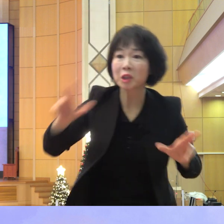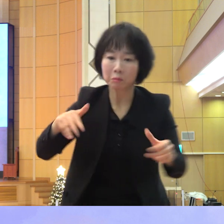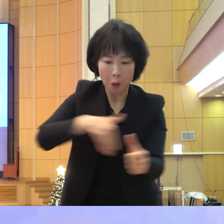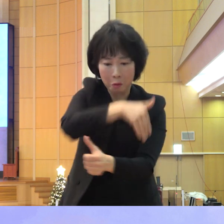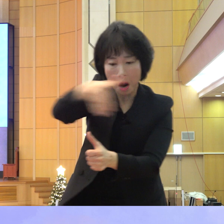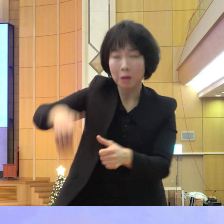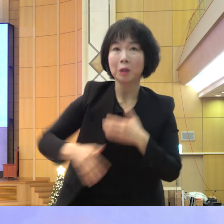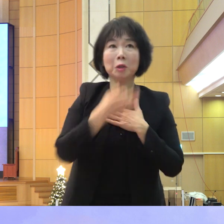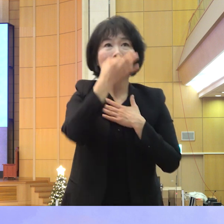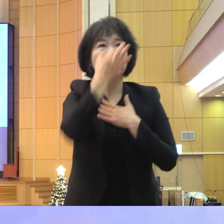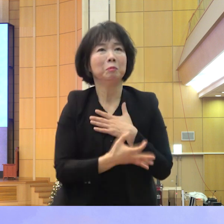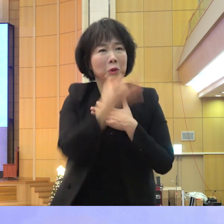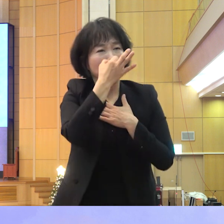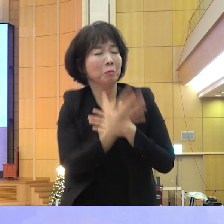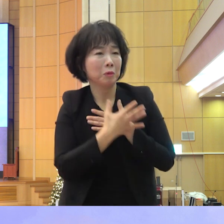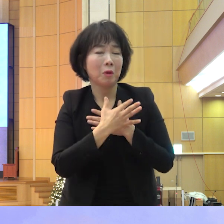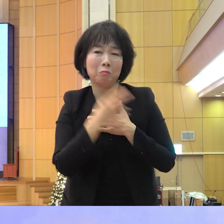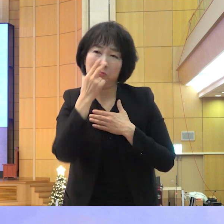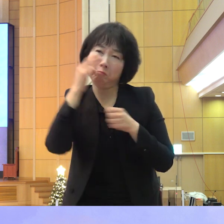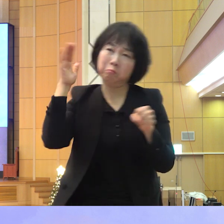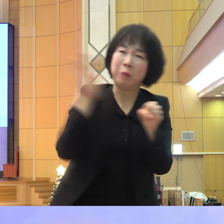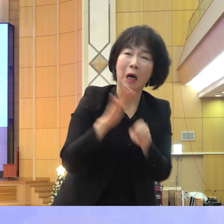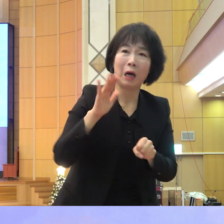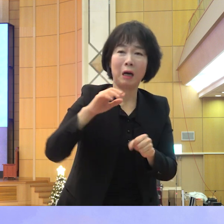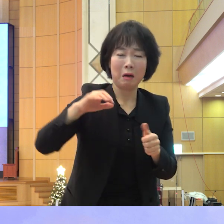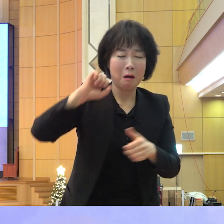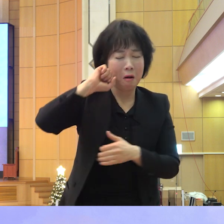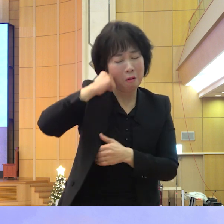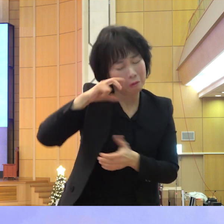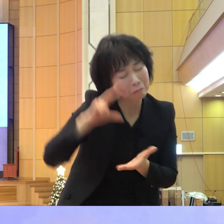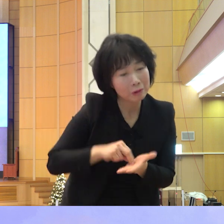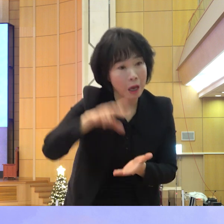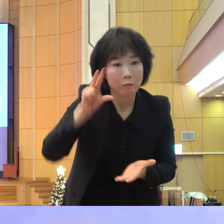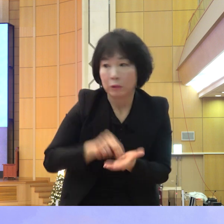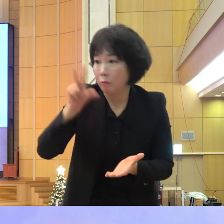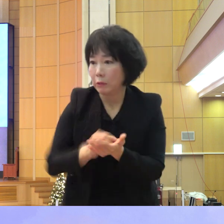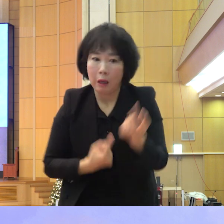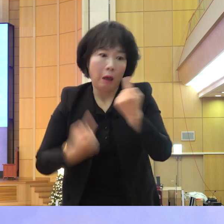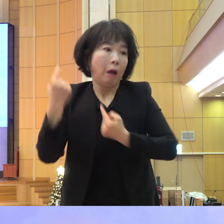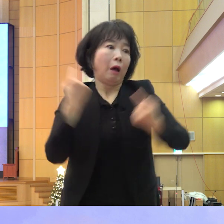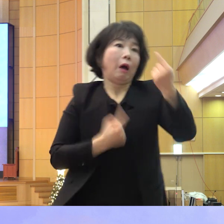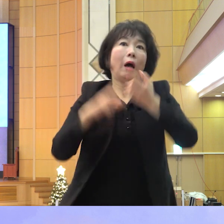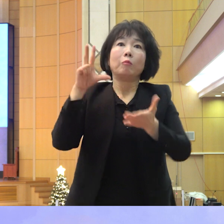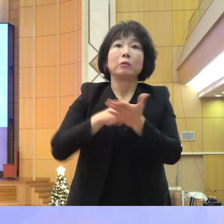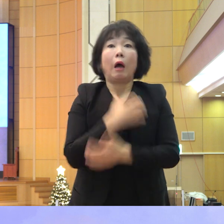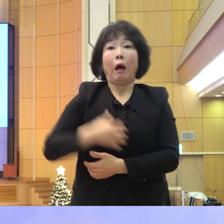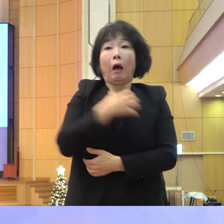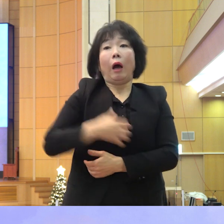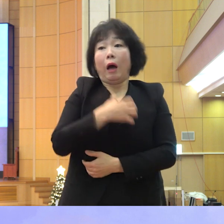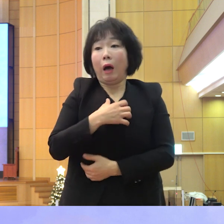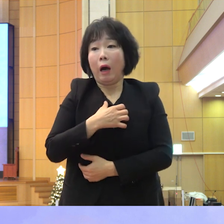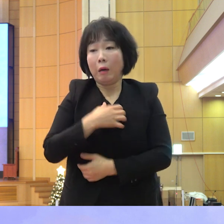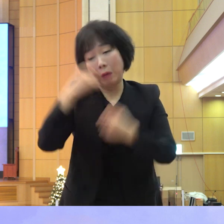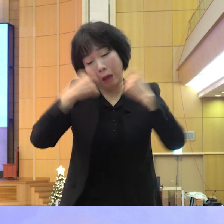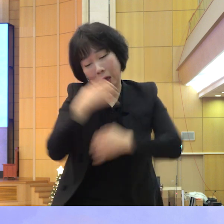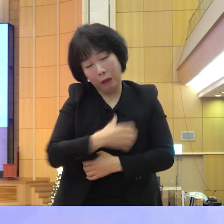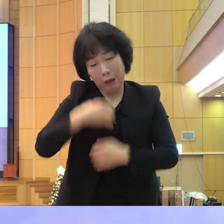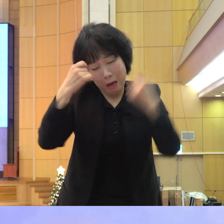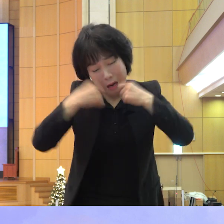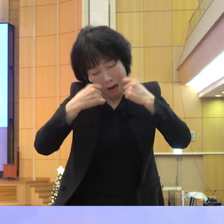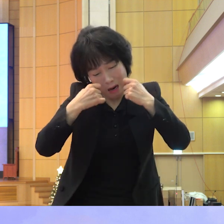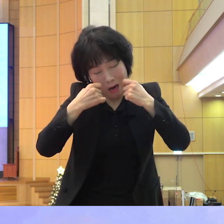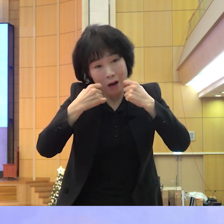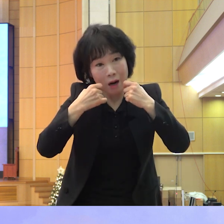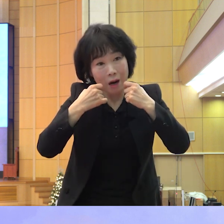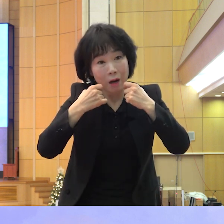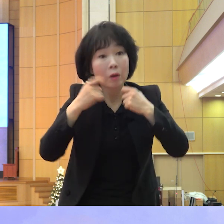힘들고 또 여러 가지 어려움을 당하고 그냥 어려움 당했다라고 슬퍼하는 눈물만